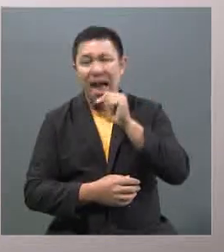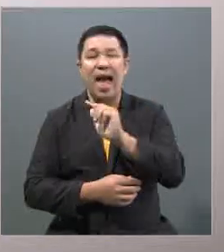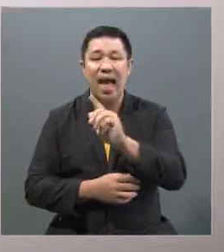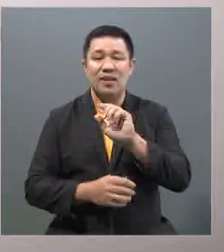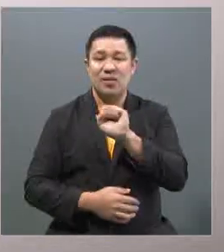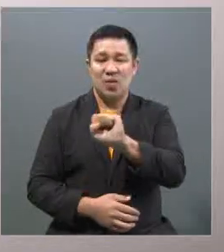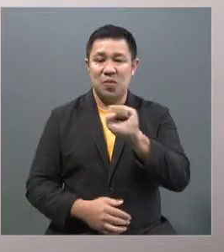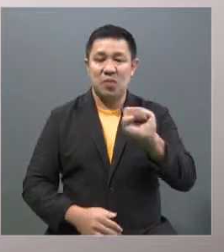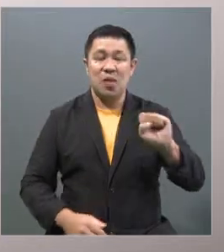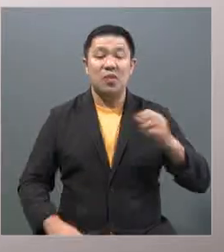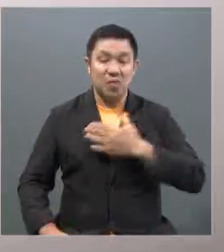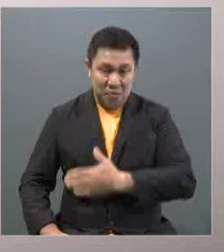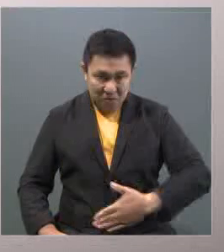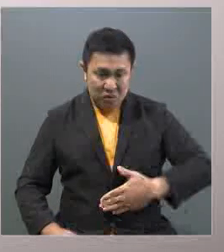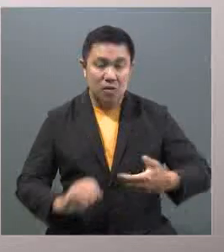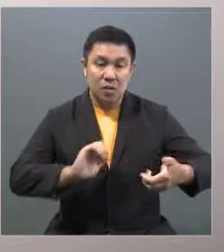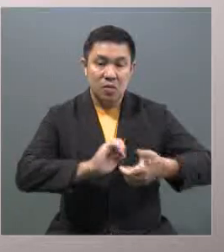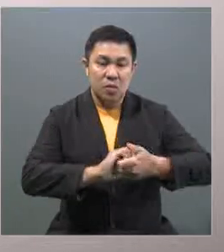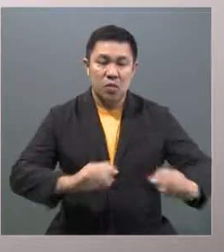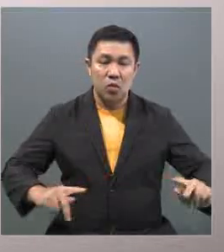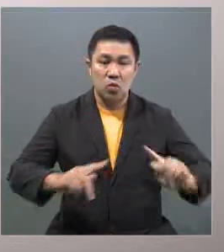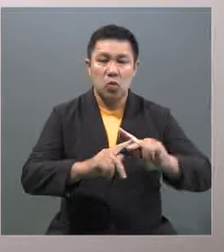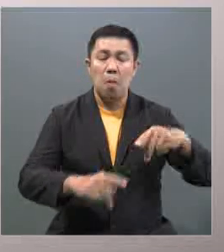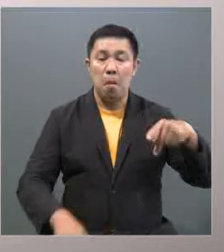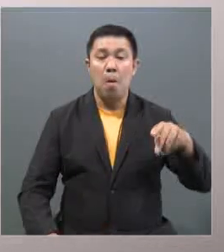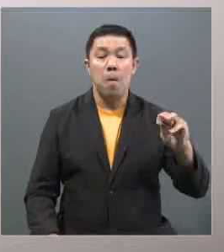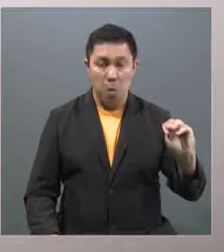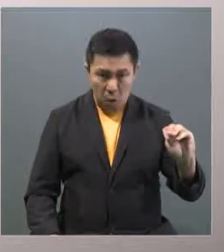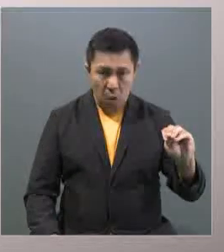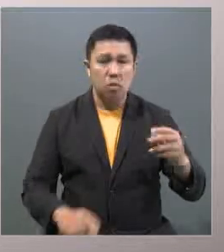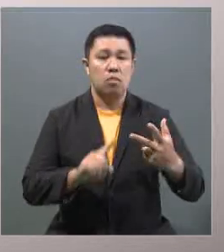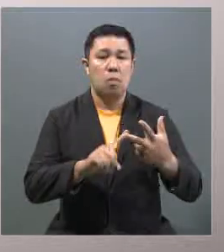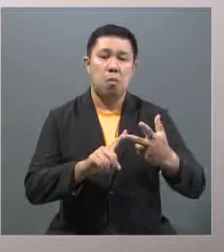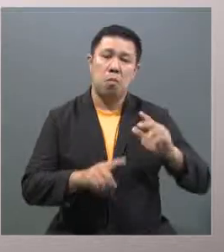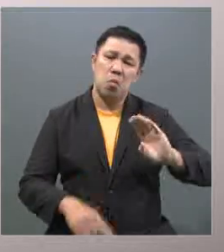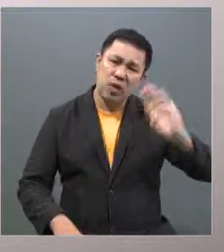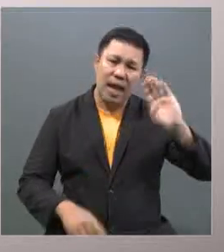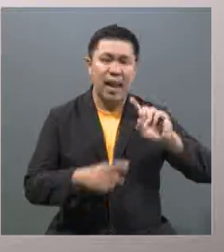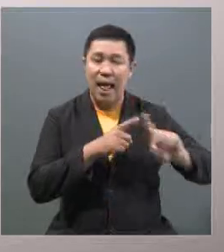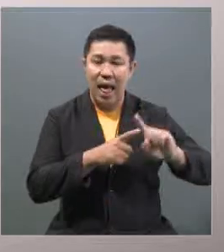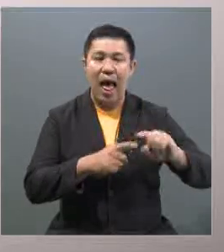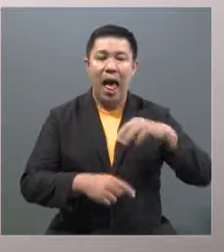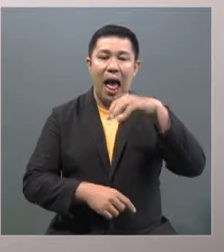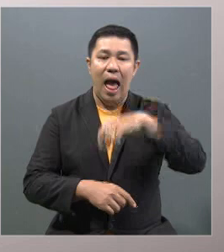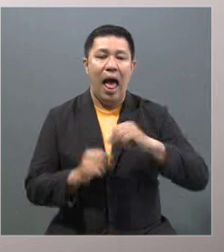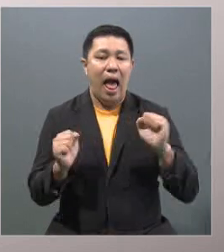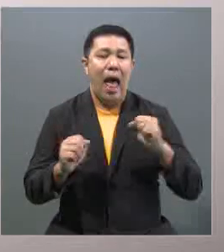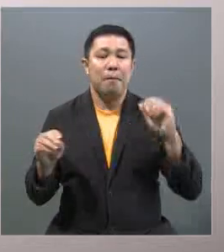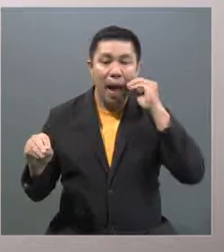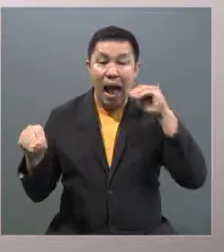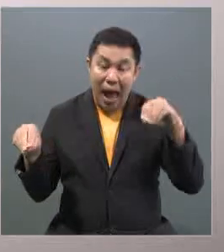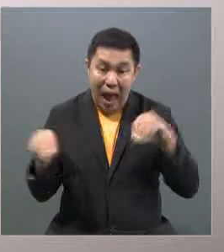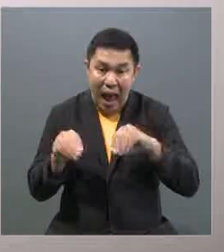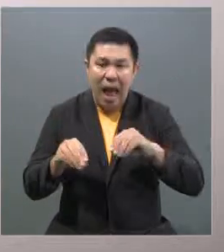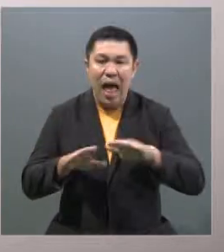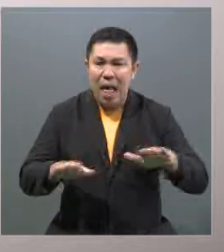สส.ร่วมกับกระทรวงการพัฒนาสังคมและความมั่นคงของมนุษย์แล้วก็ภาคธุรกิจค่ะเปิดพื้นที่ในห้างใกล้บ้านให้น้องๆเนี่ยได้ไป